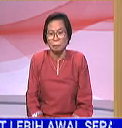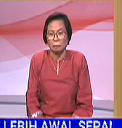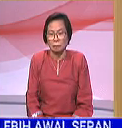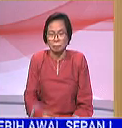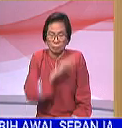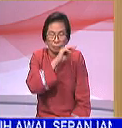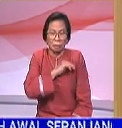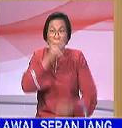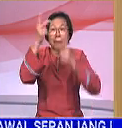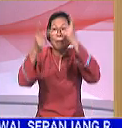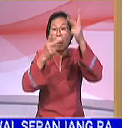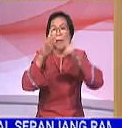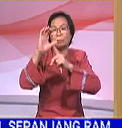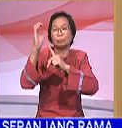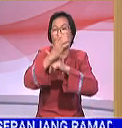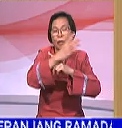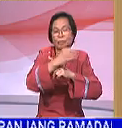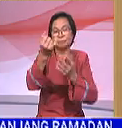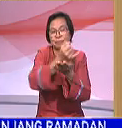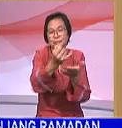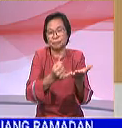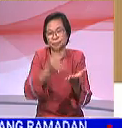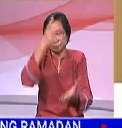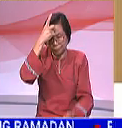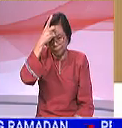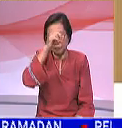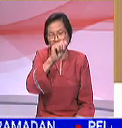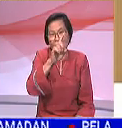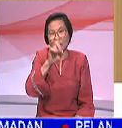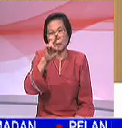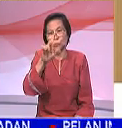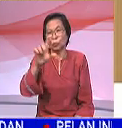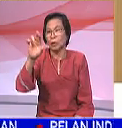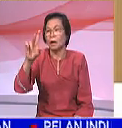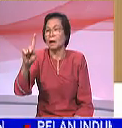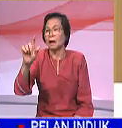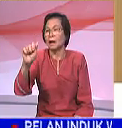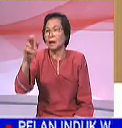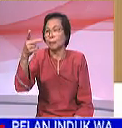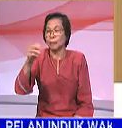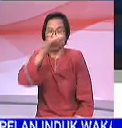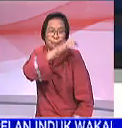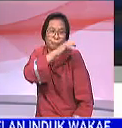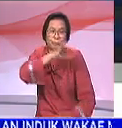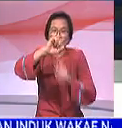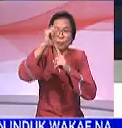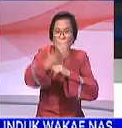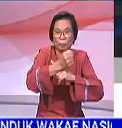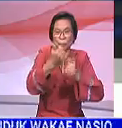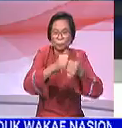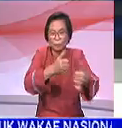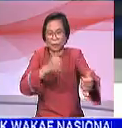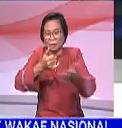menteri pelancongan kebudayaan dan kesenian yang Dato Abdul Karim Rachman Hamzah merangkap pengerusi persatuan